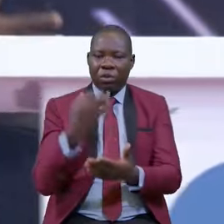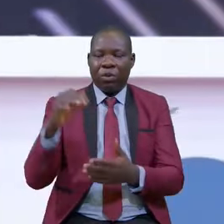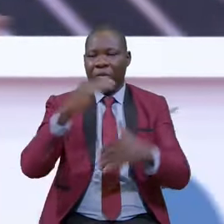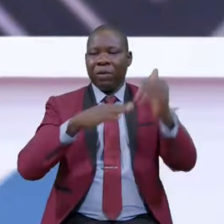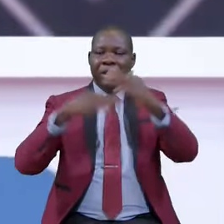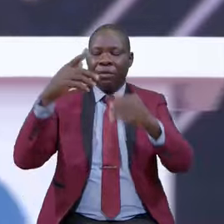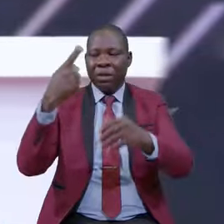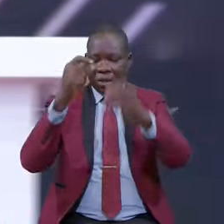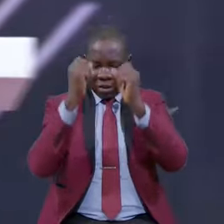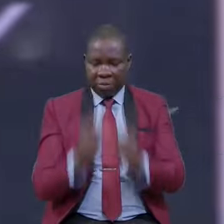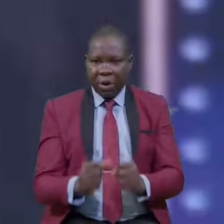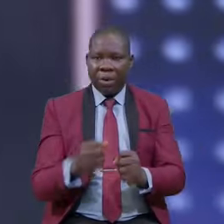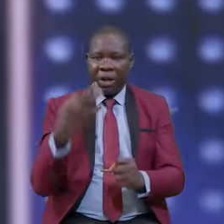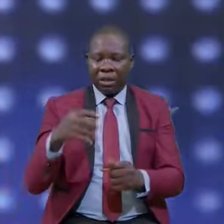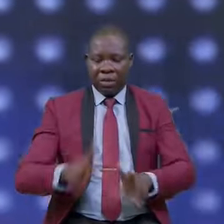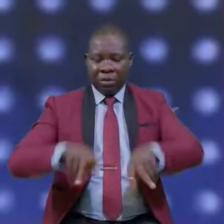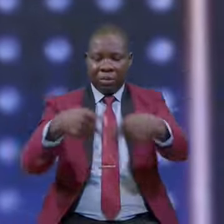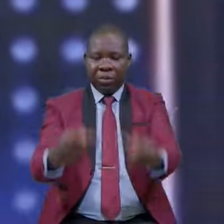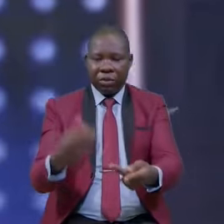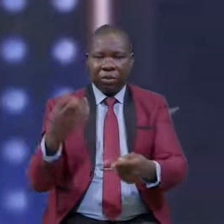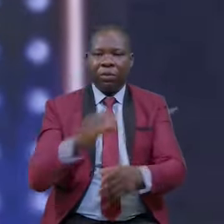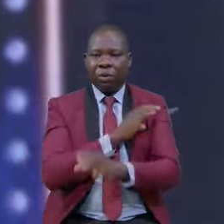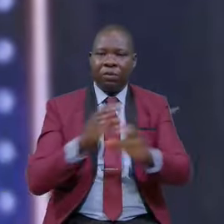la puissance, la provision de Christ.